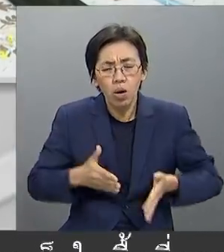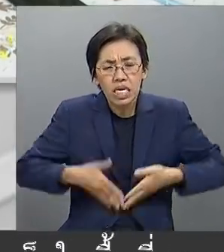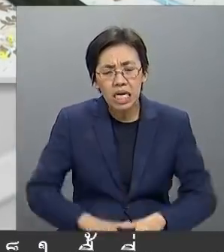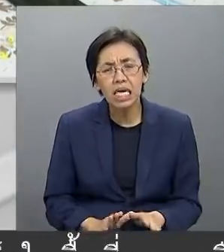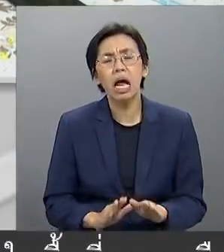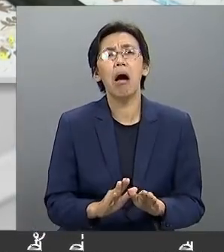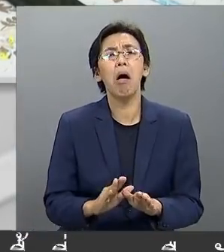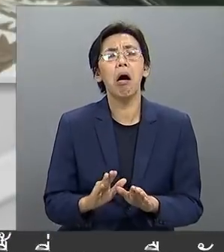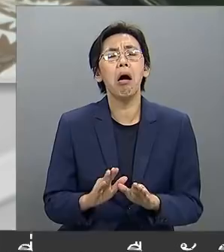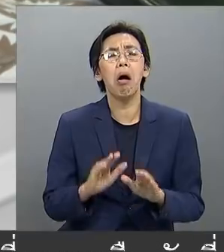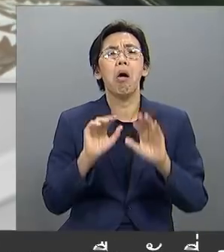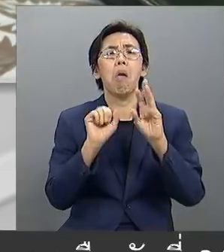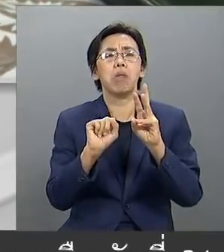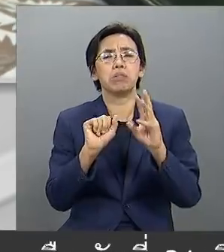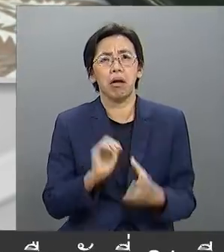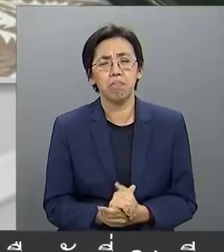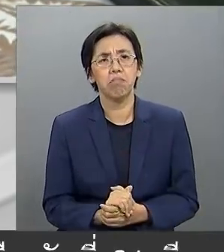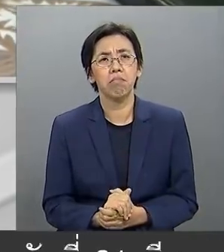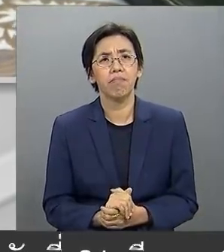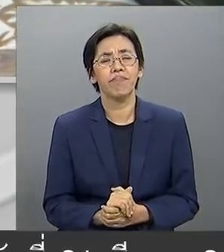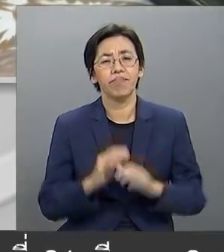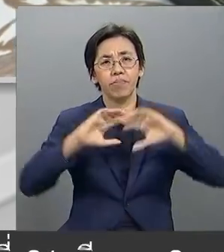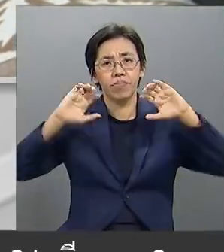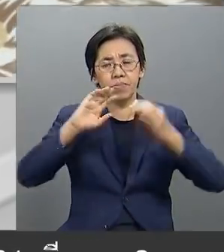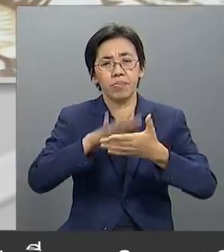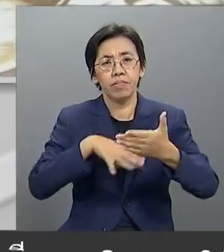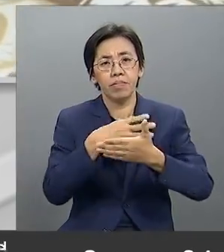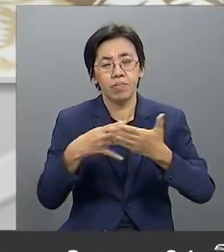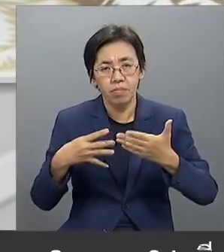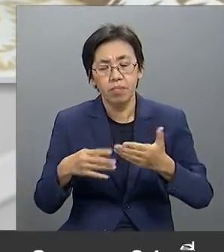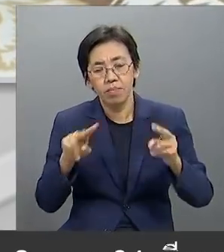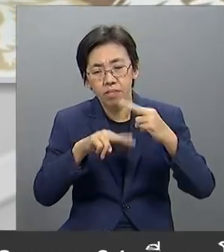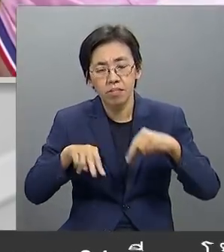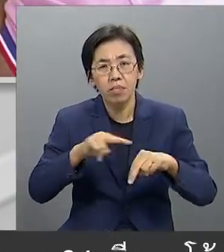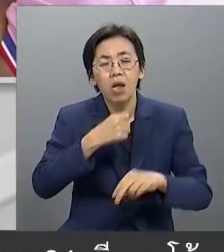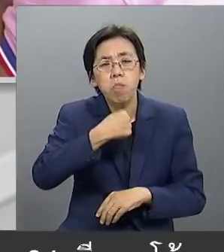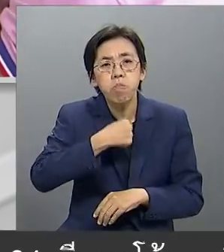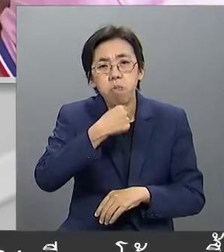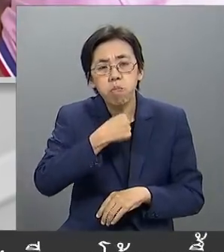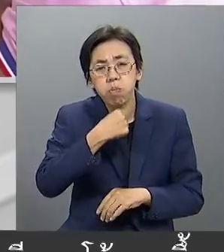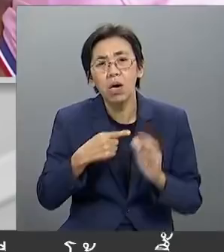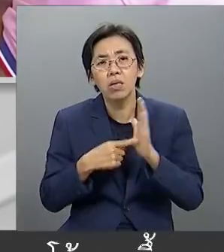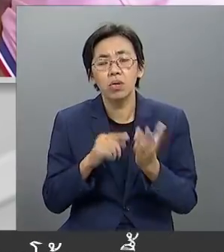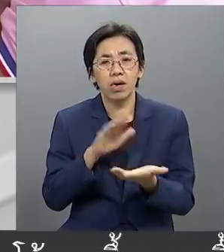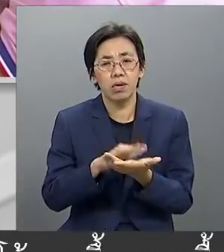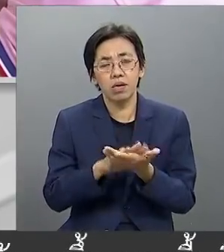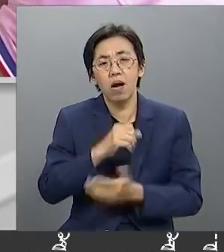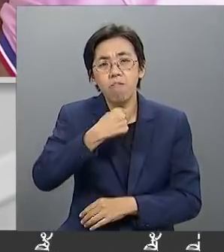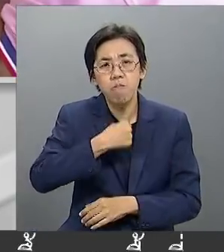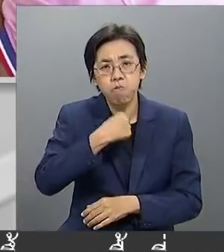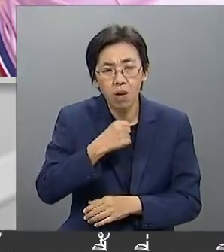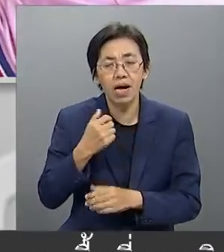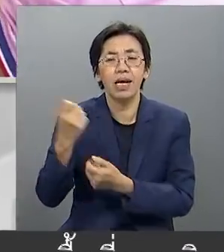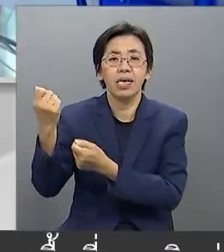ที่ผ่านมารัฐบาลดำเนินนโยบายสวัสดิการผู้สูงอายุมาหลายมาตรการนะคะอย่างโรงเรียนผู้สูงอายุสวัสดิการบัตร